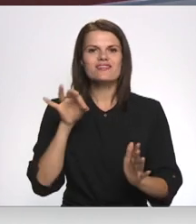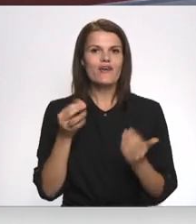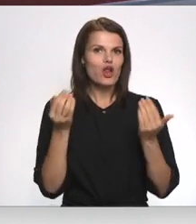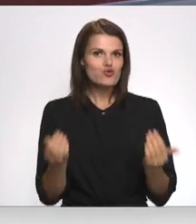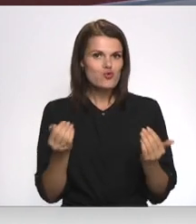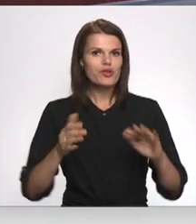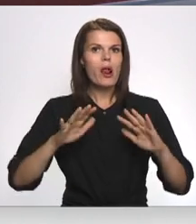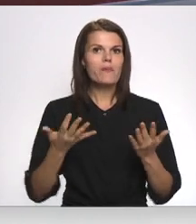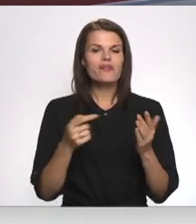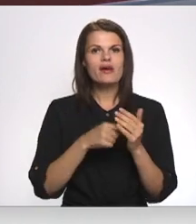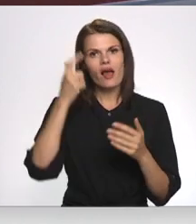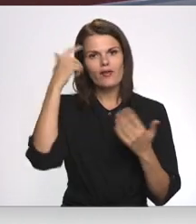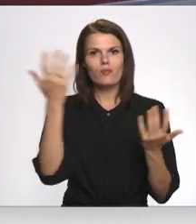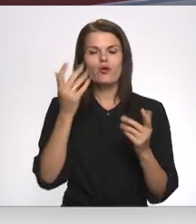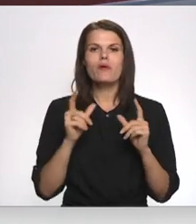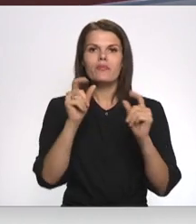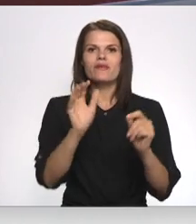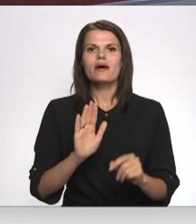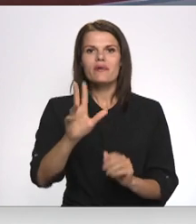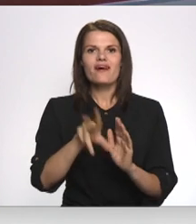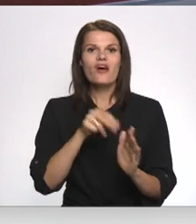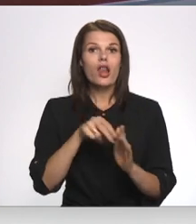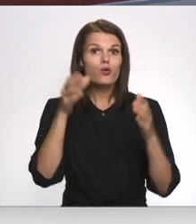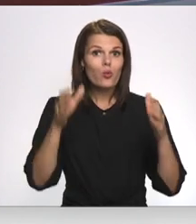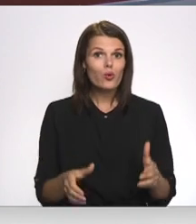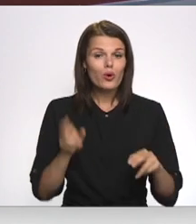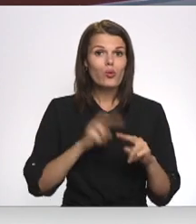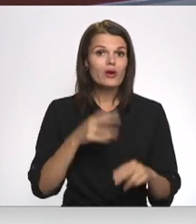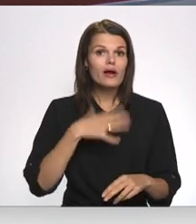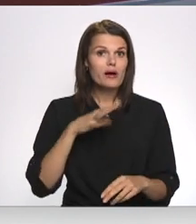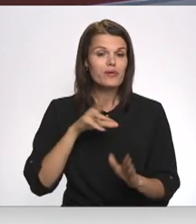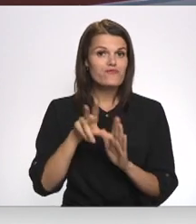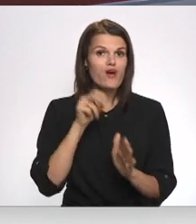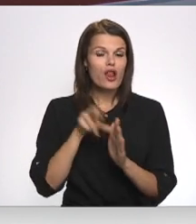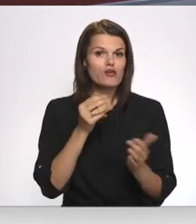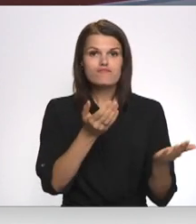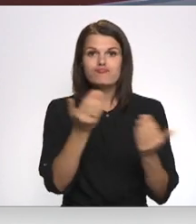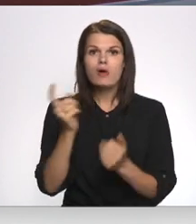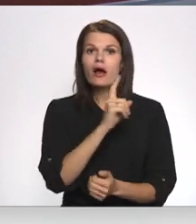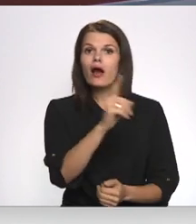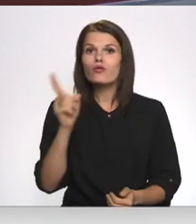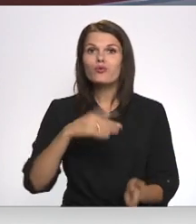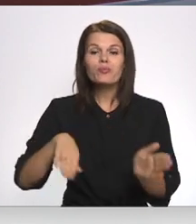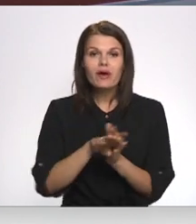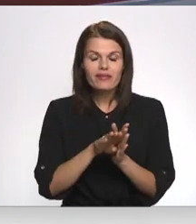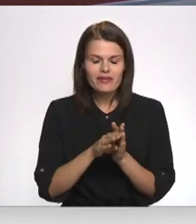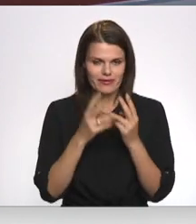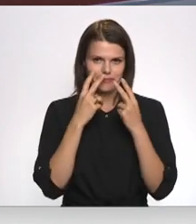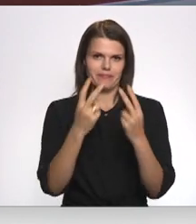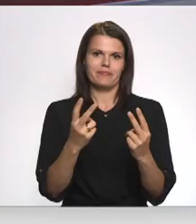ar kādām domām viņi devās pie vēlēšanu urnām un kāpēc vēlēšanās aicina piedalīties ikvienu no mums, turpina Vita Anstrate.